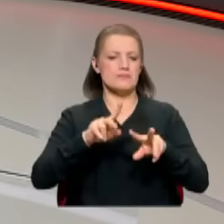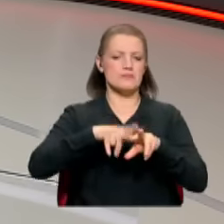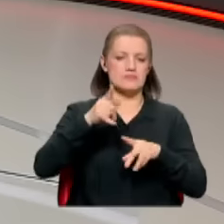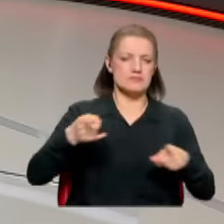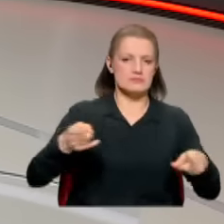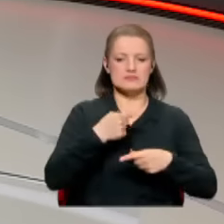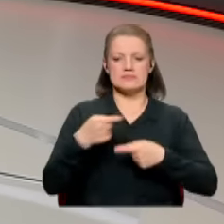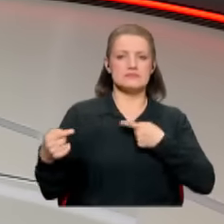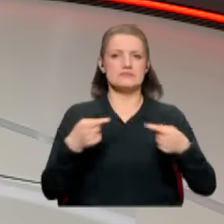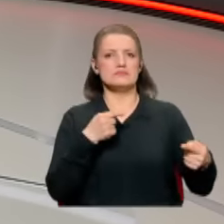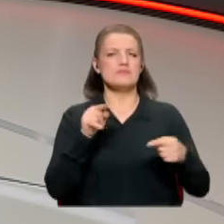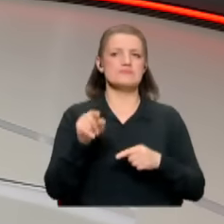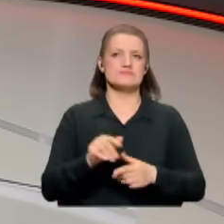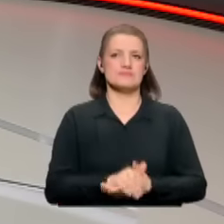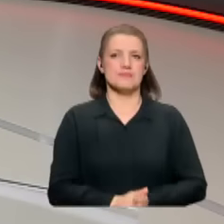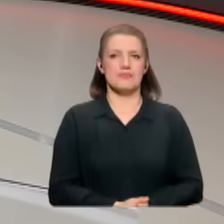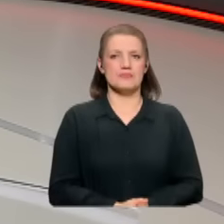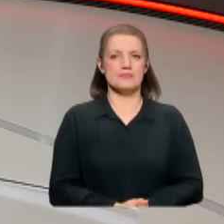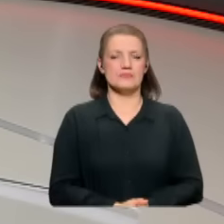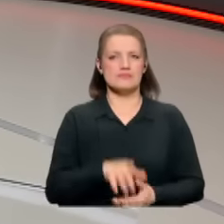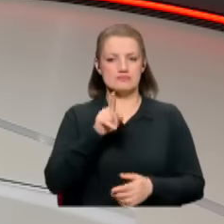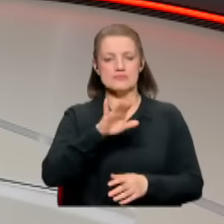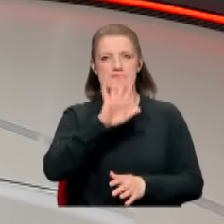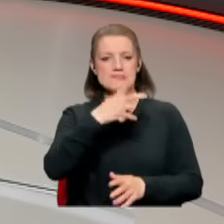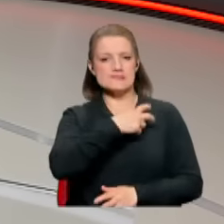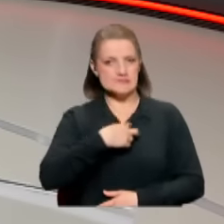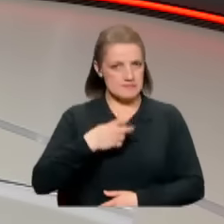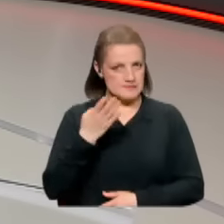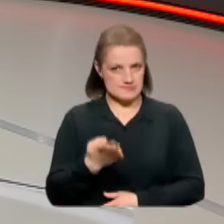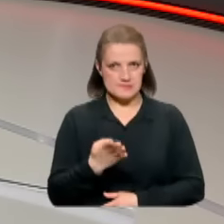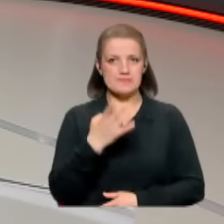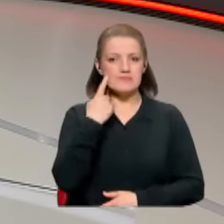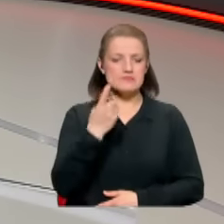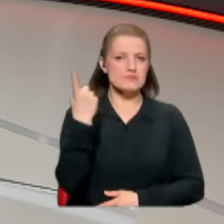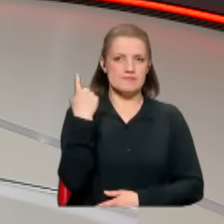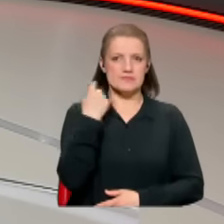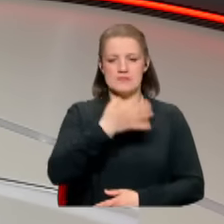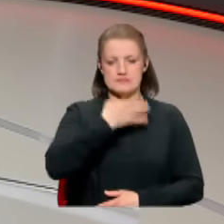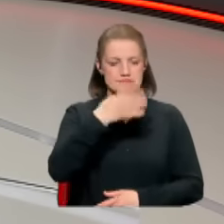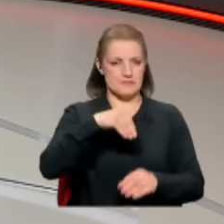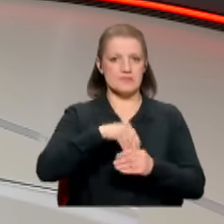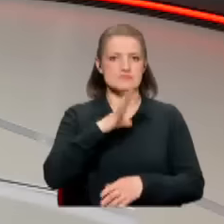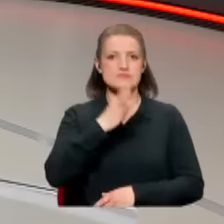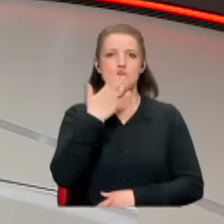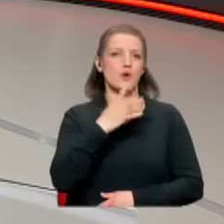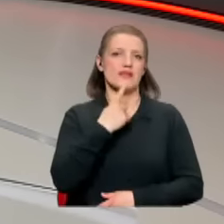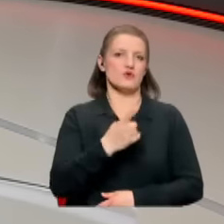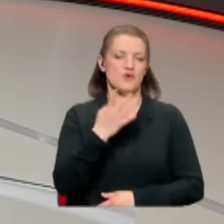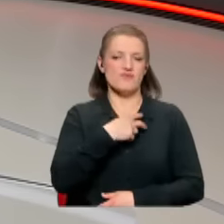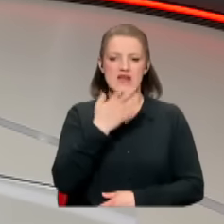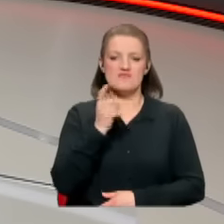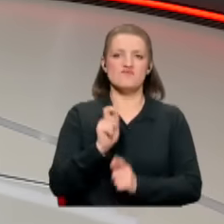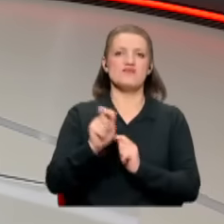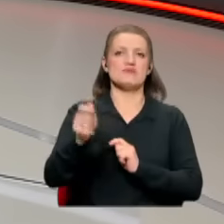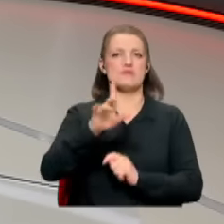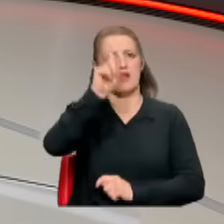varlığında eksikler şunlar bunlar deniyor. Bunların tabii vergisi filan da bakıldı dün haberde de vardı. Yok deniyor. Vergi filan